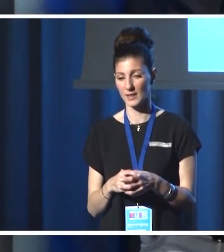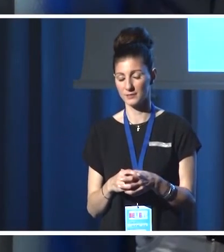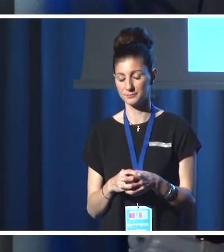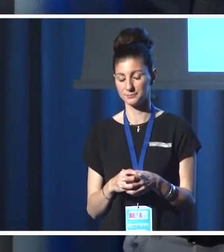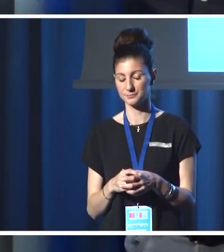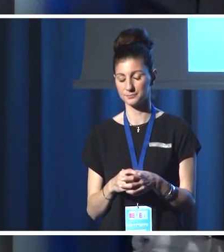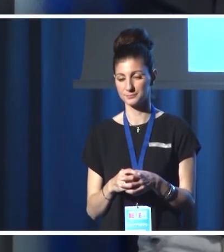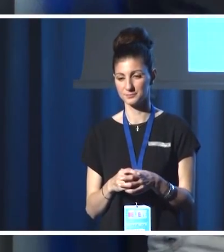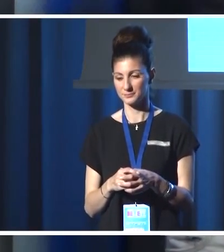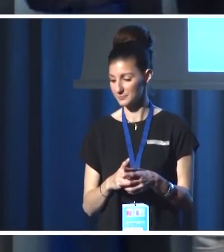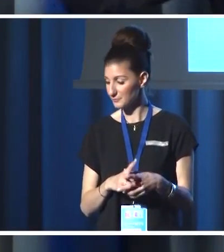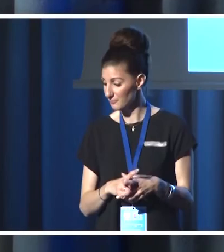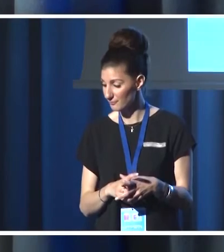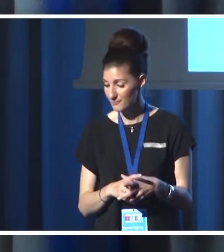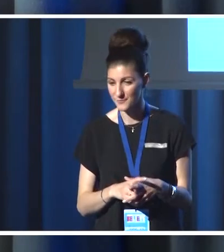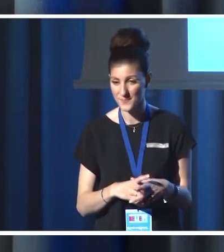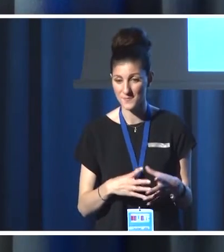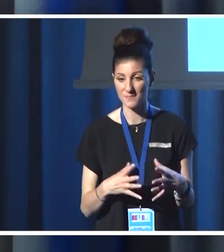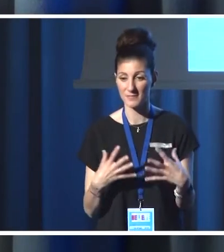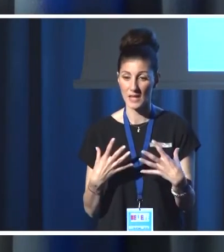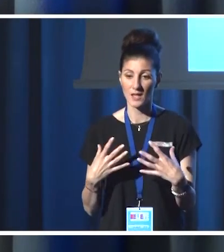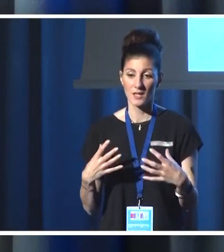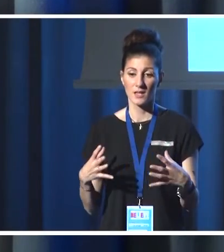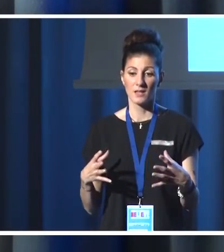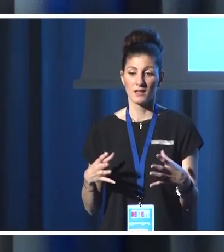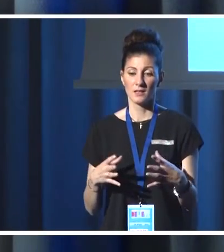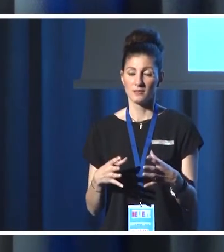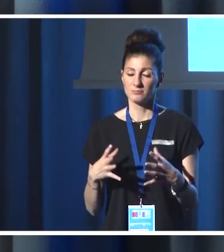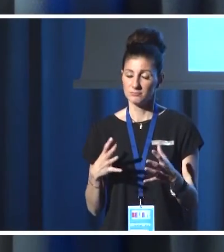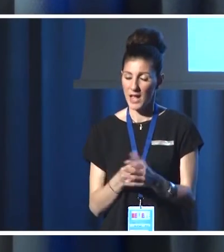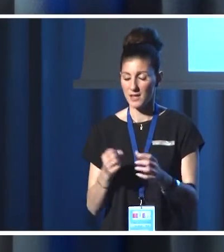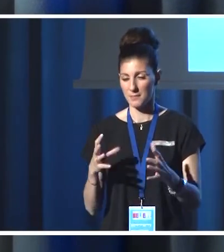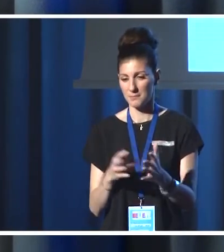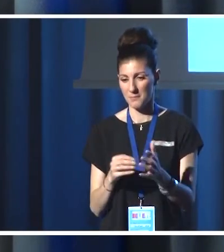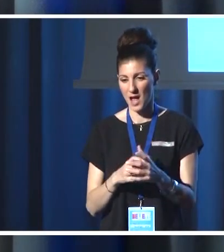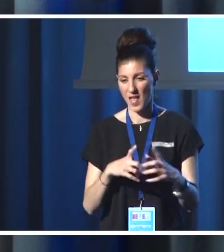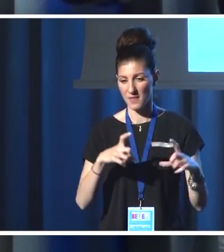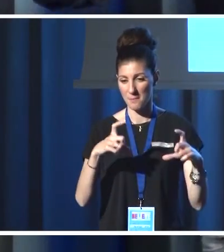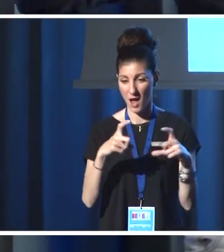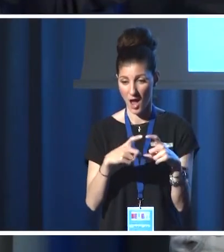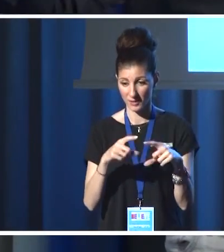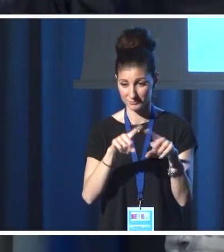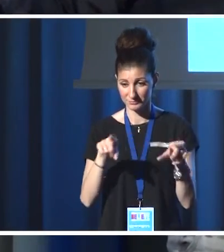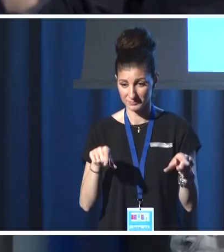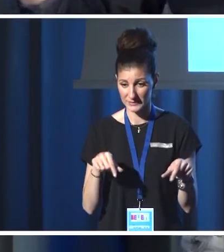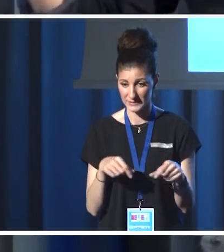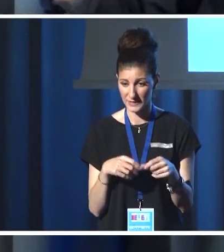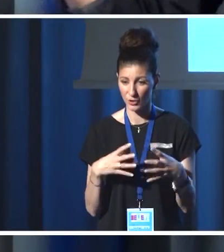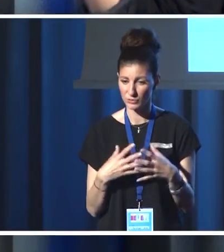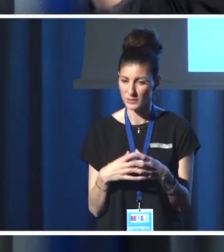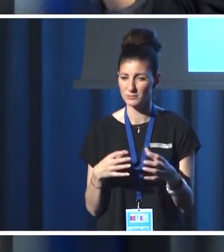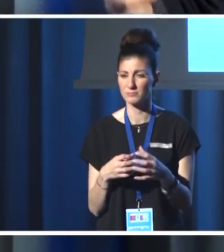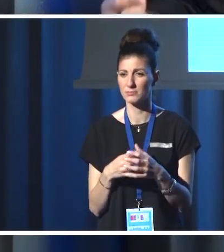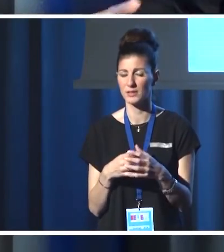κει συμβολίζει αυτό που θεωρούμε ότι μας συμβαίνει πόσο πραγματικοί είμαστε απέναντι στον